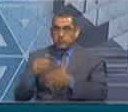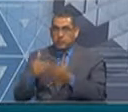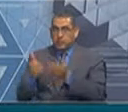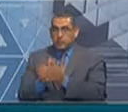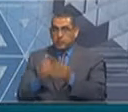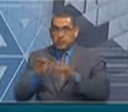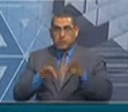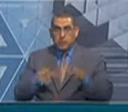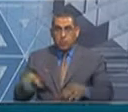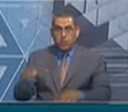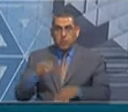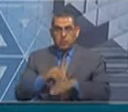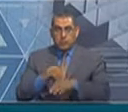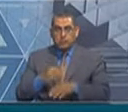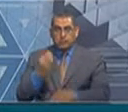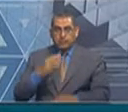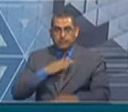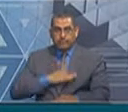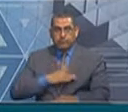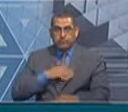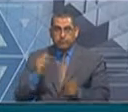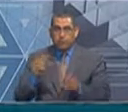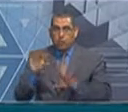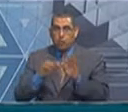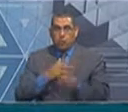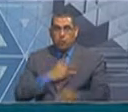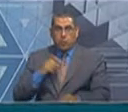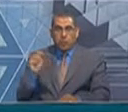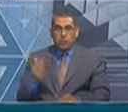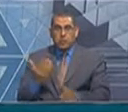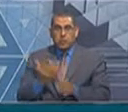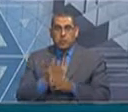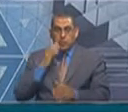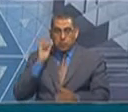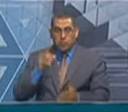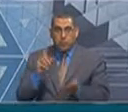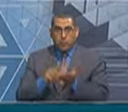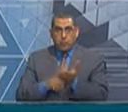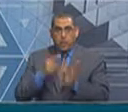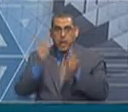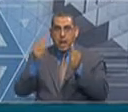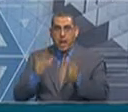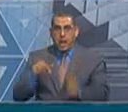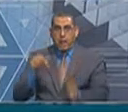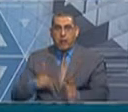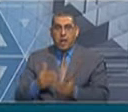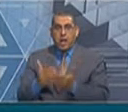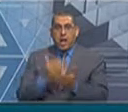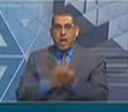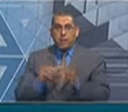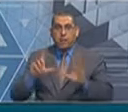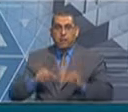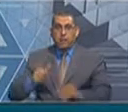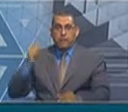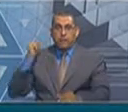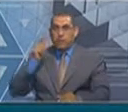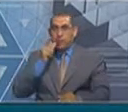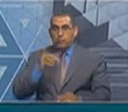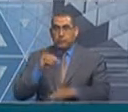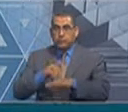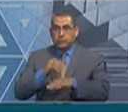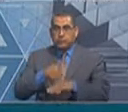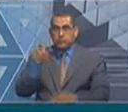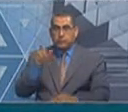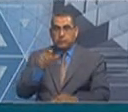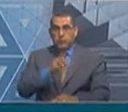السياسية اللبنانية إلى تسهيل تشكيل الحكومة التي كان من المفترض الإعلان عنها قبل أسبوع، وحث الجميع على العمل